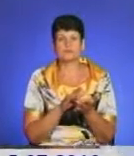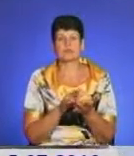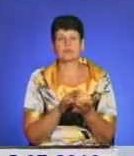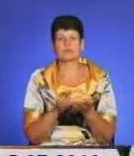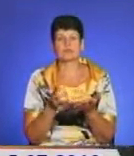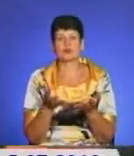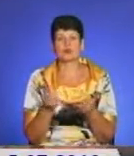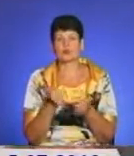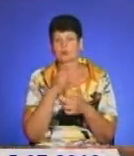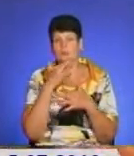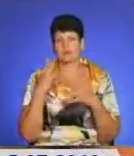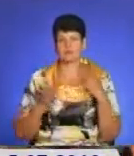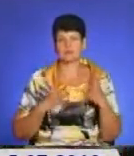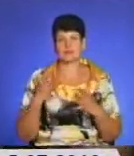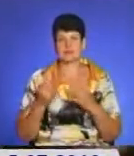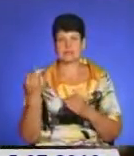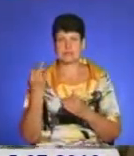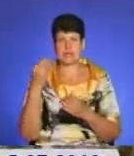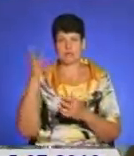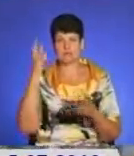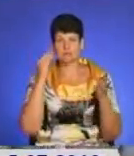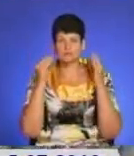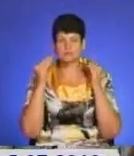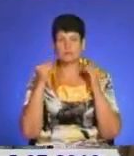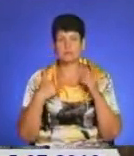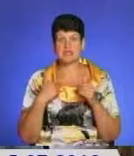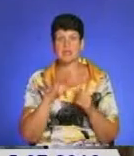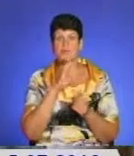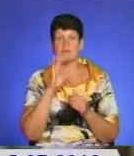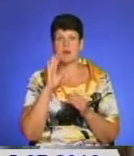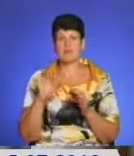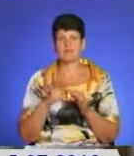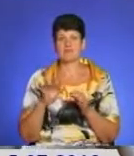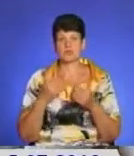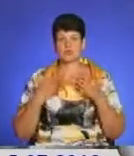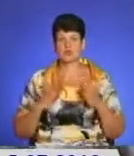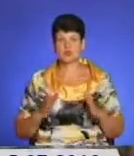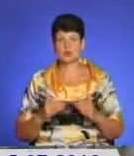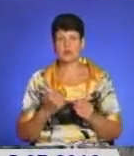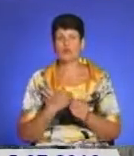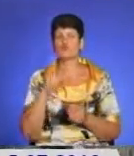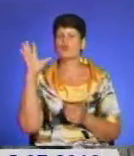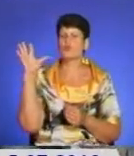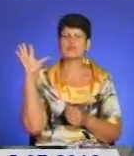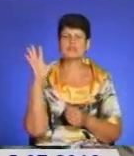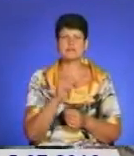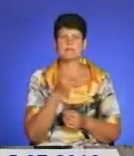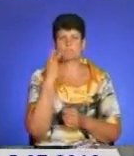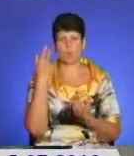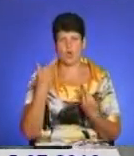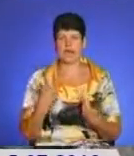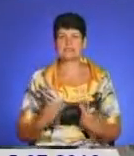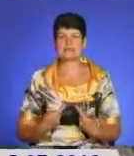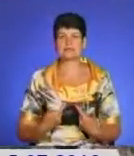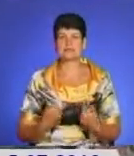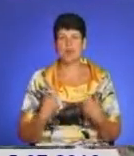великих захоплень і дуже багато чого цікавого. Мені мама вишила цю сукню, і я їду в табір і хочу всім показати, яка